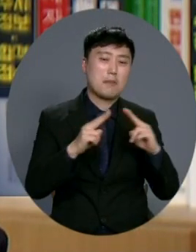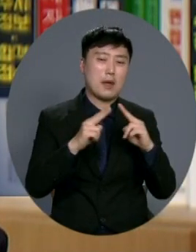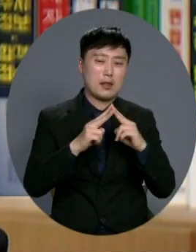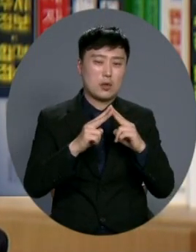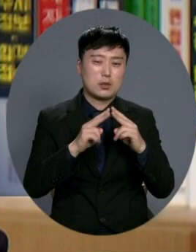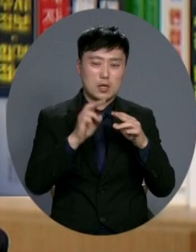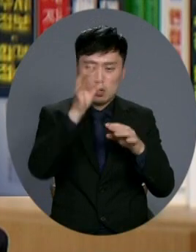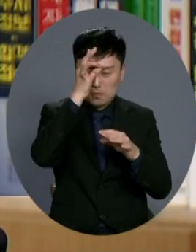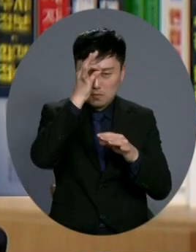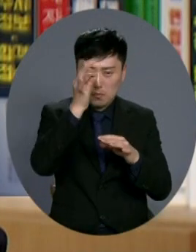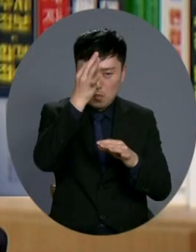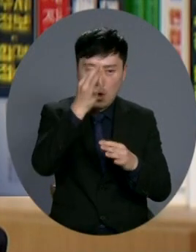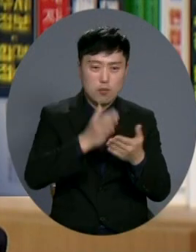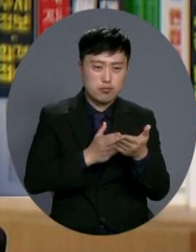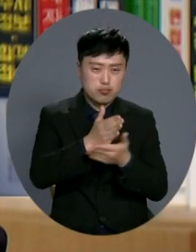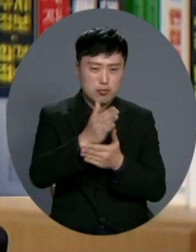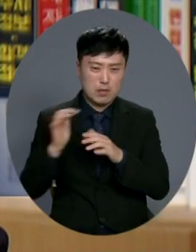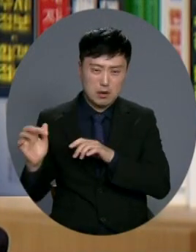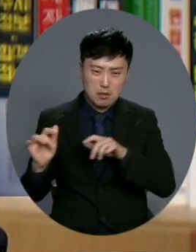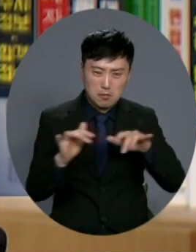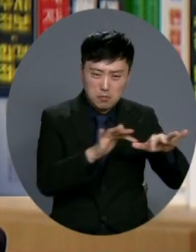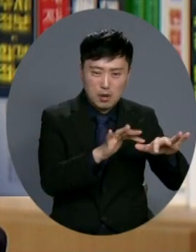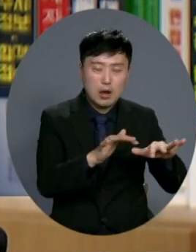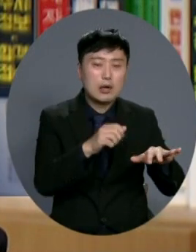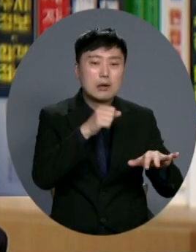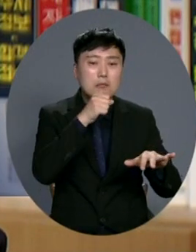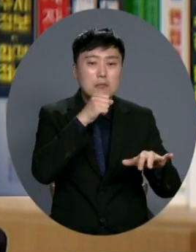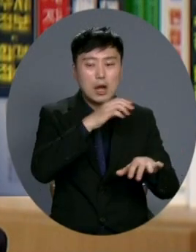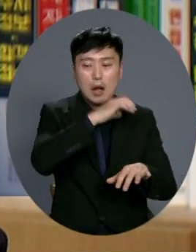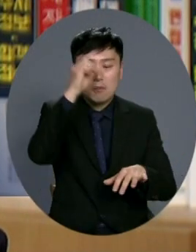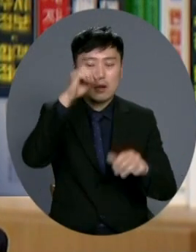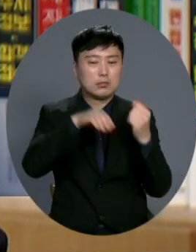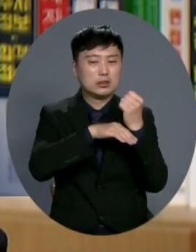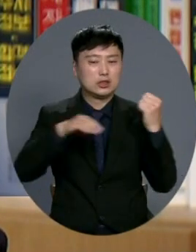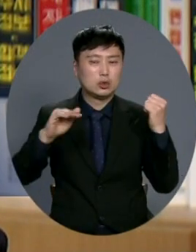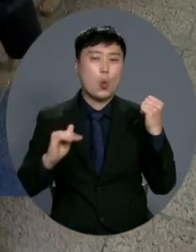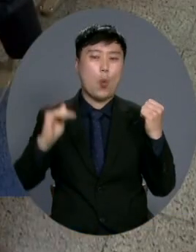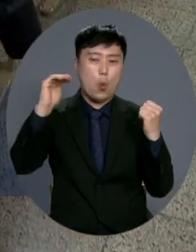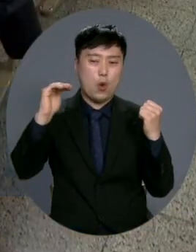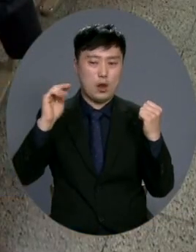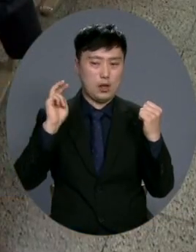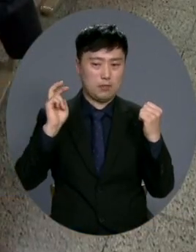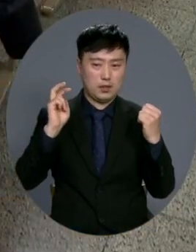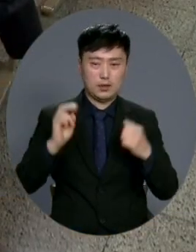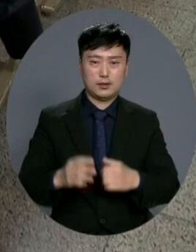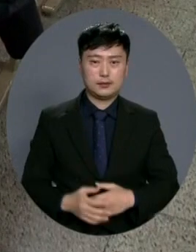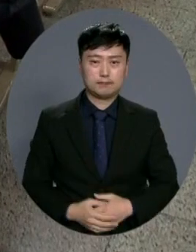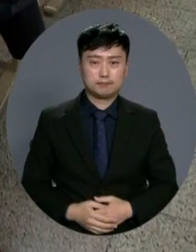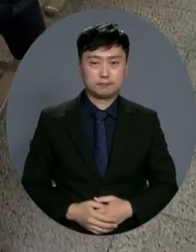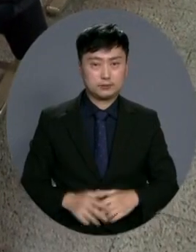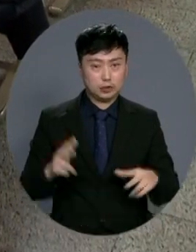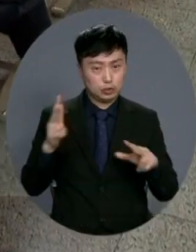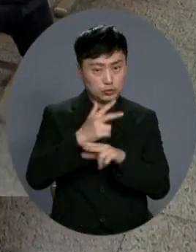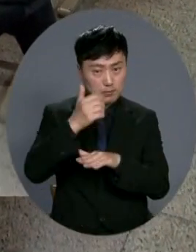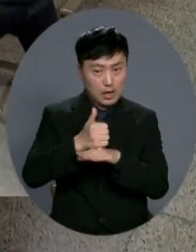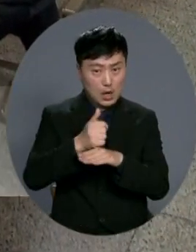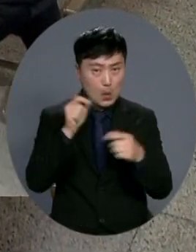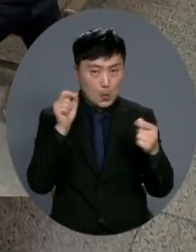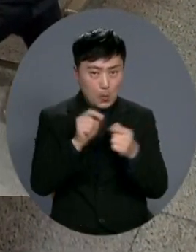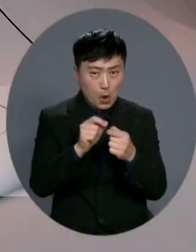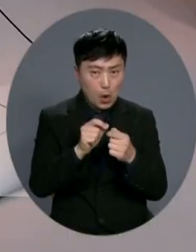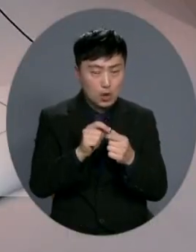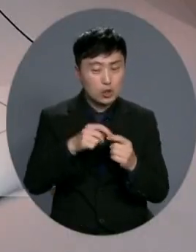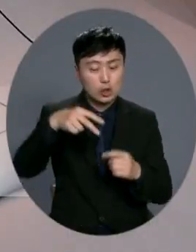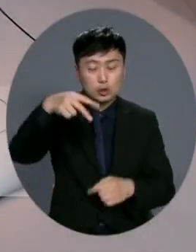솔립 현상이 심화되면서 합격선도 올라갈 것으로 예상됩니다. 당장 이번 주말부터 수시